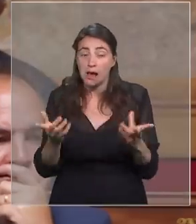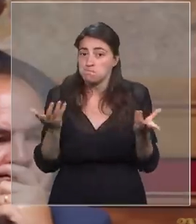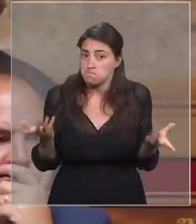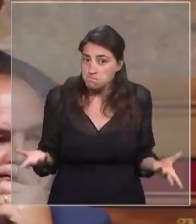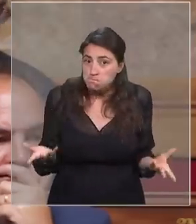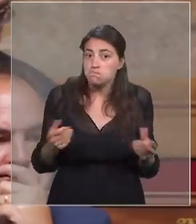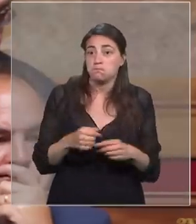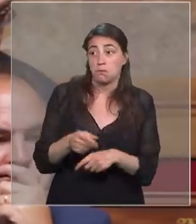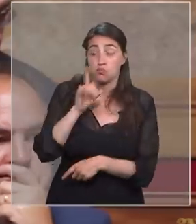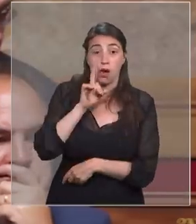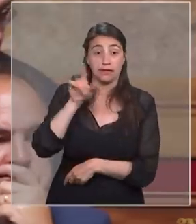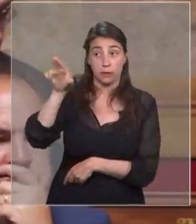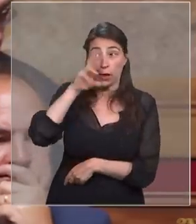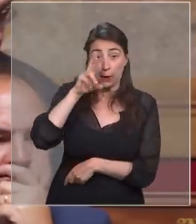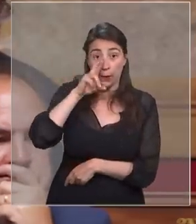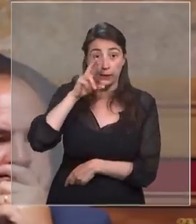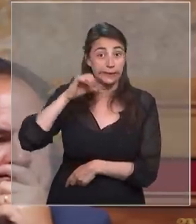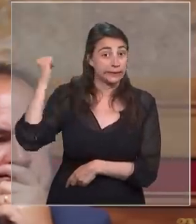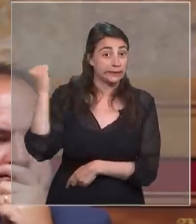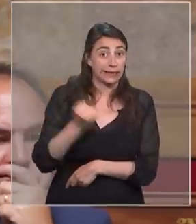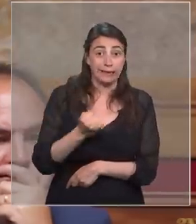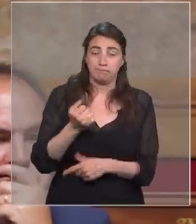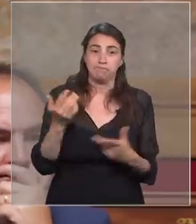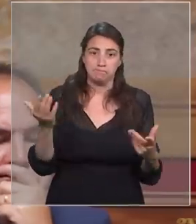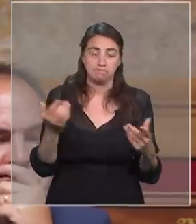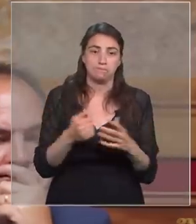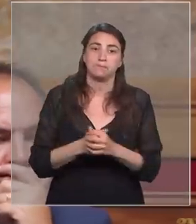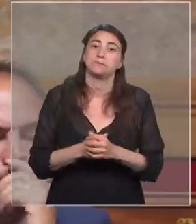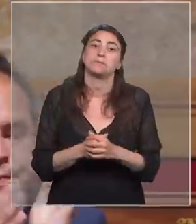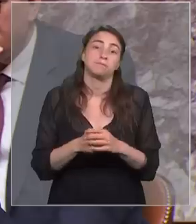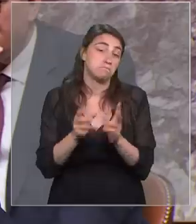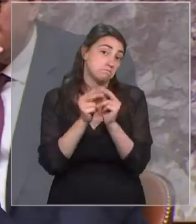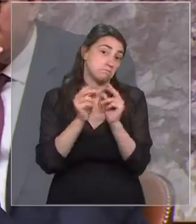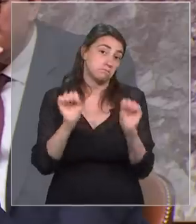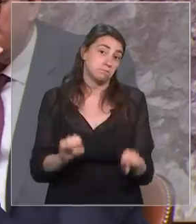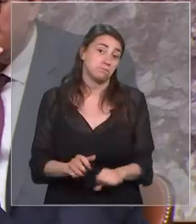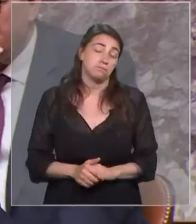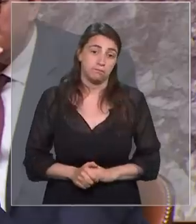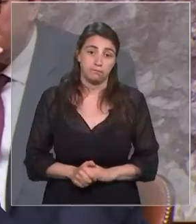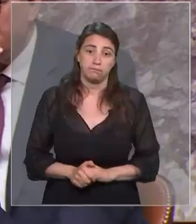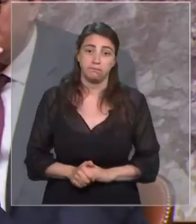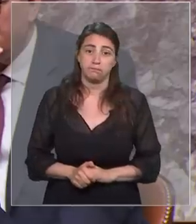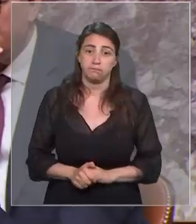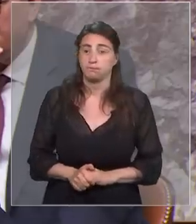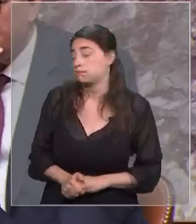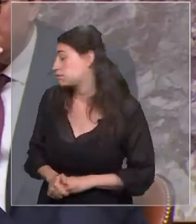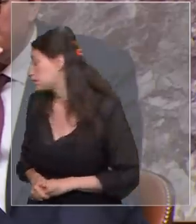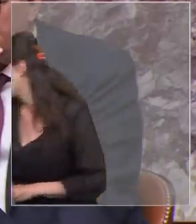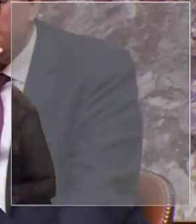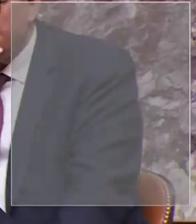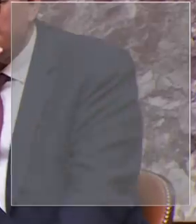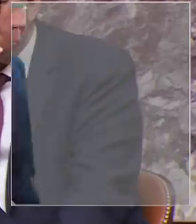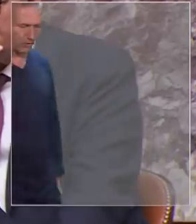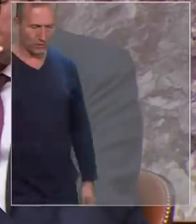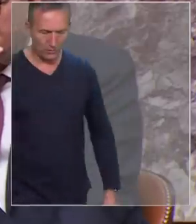placer face à ses responsabilités devant l'histoire ? Je vous remercie. Je vous remercie, Monsieur le député. La parole est à Madame